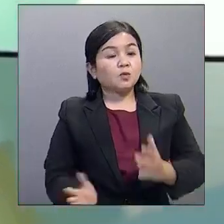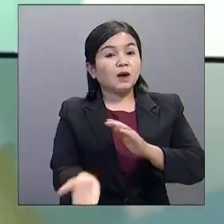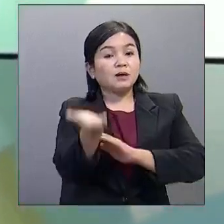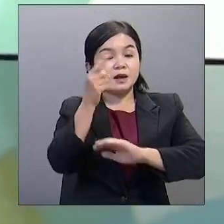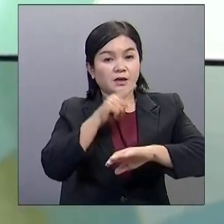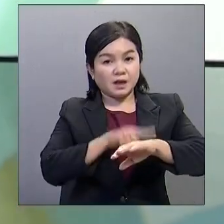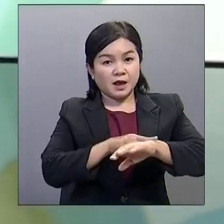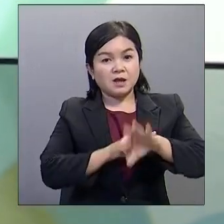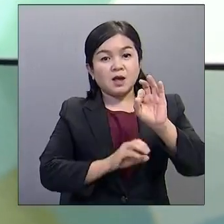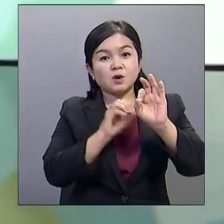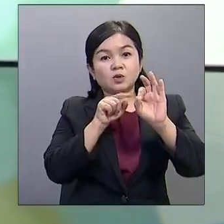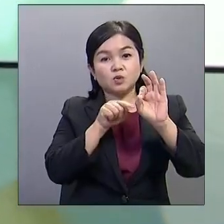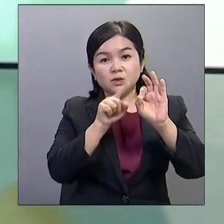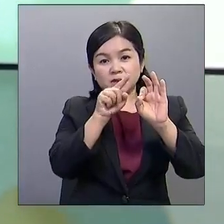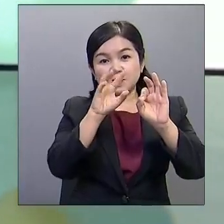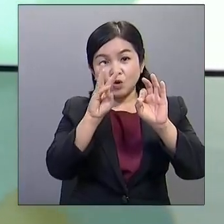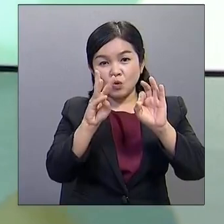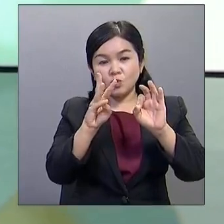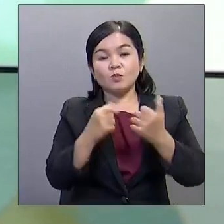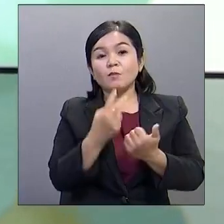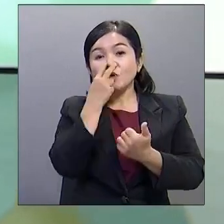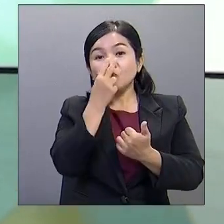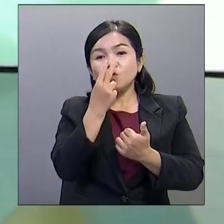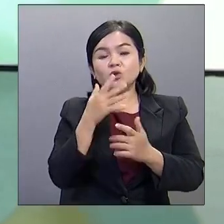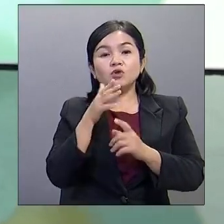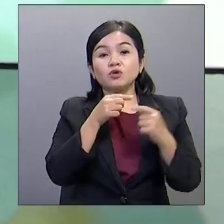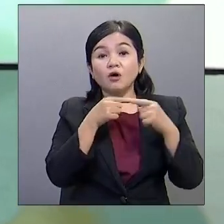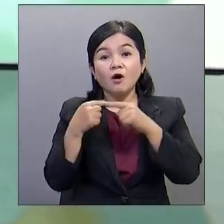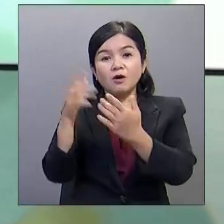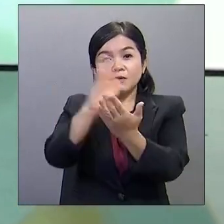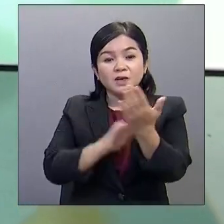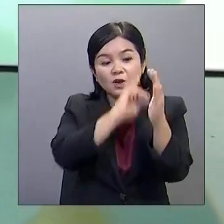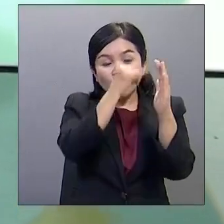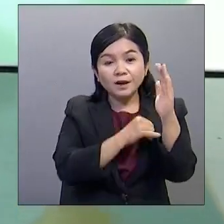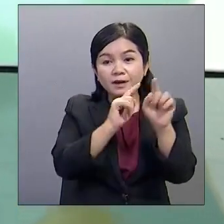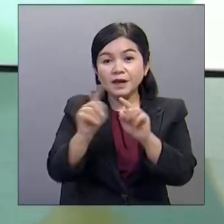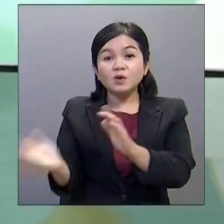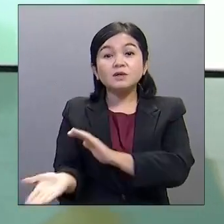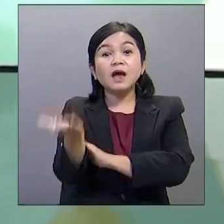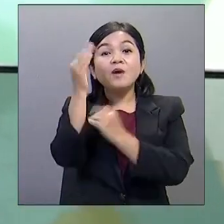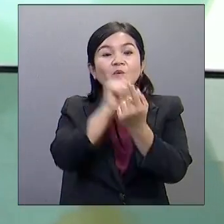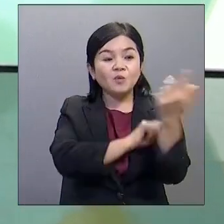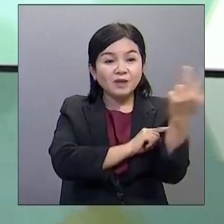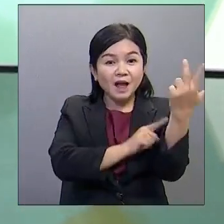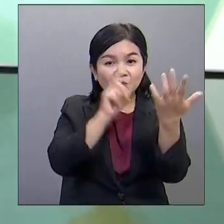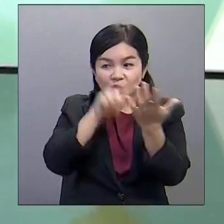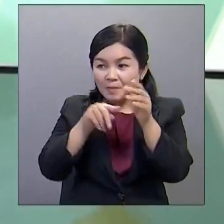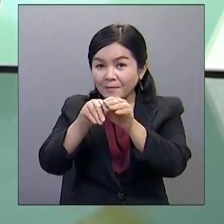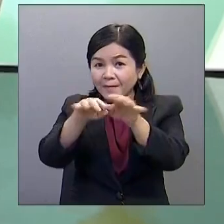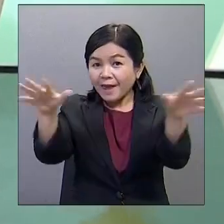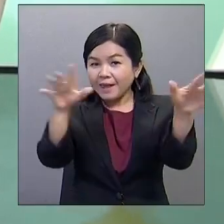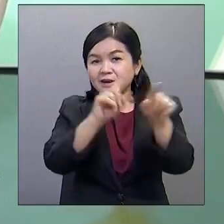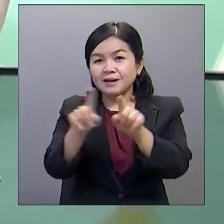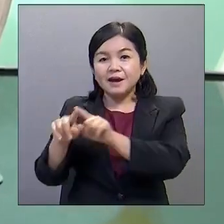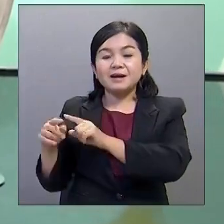9:16 นะครับคุณผู้ชมอยู่กันต่อในช่วงสีสันวาไรตี้ครับเช้าวันอังคารวันนี้คุณผู้ชมเปิดมาเจอเรา3คนฝากกดไลค์กดแชร์ส่งต่อสีสันส่งต่อรอ